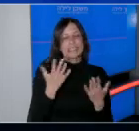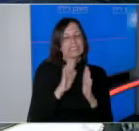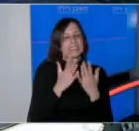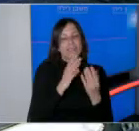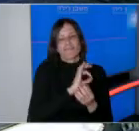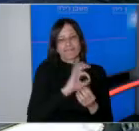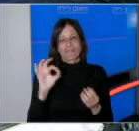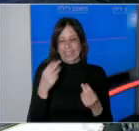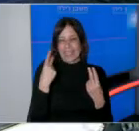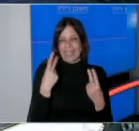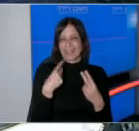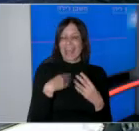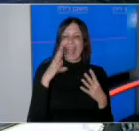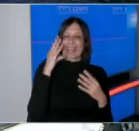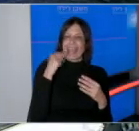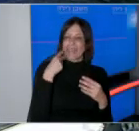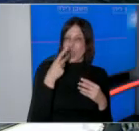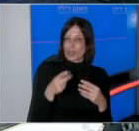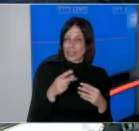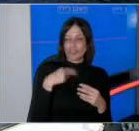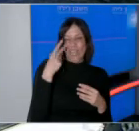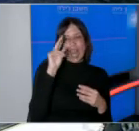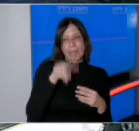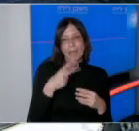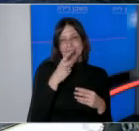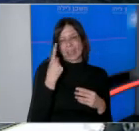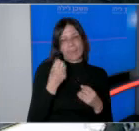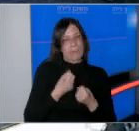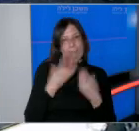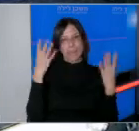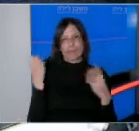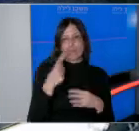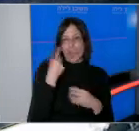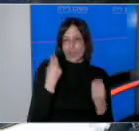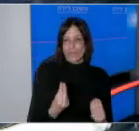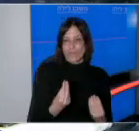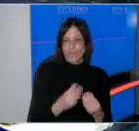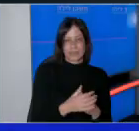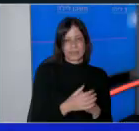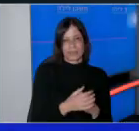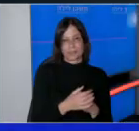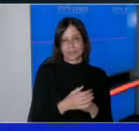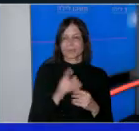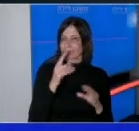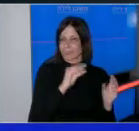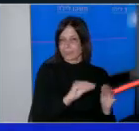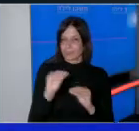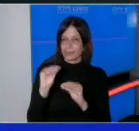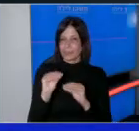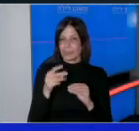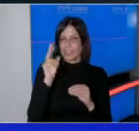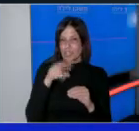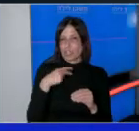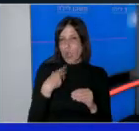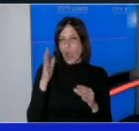לראות אותך. שתהיה לנו 2021 מהממת. שבוע טוב. תודה גם לכם, תודה. תודה לך. אתם אל תזוזו, כי יש